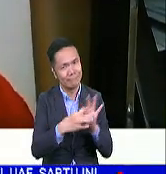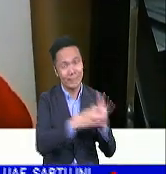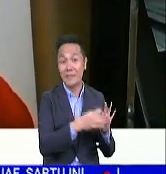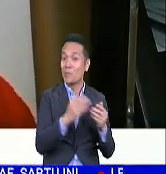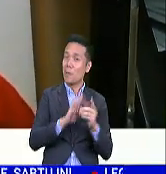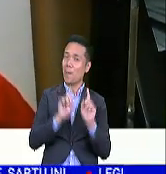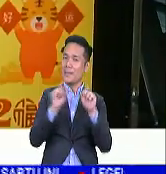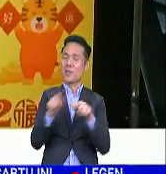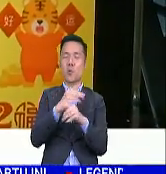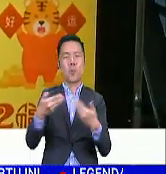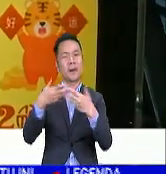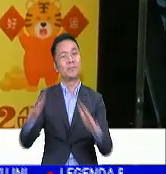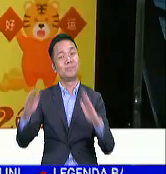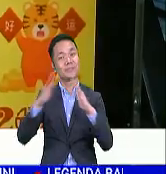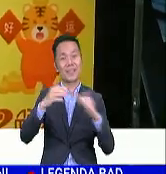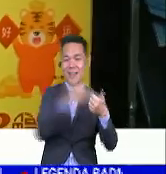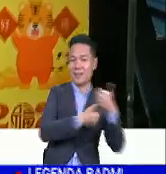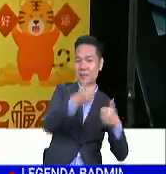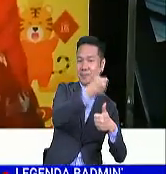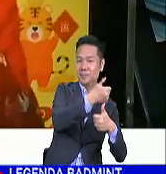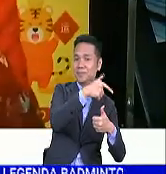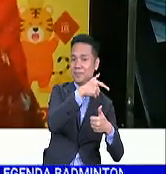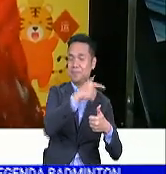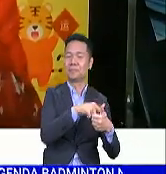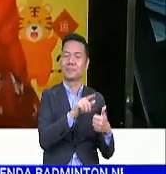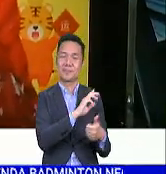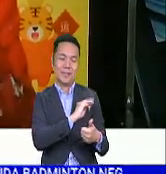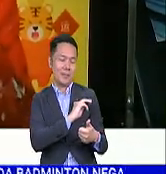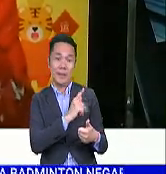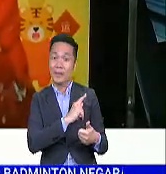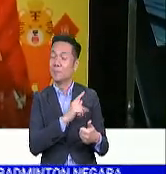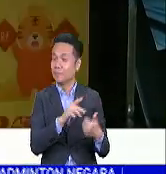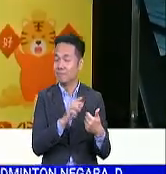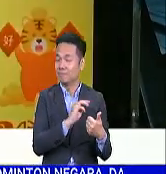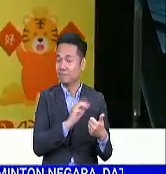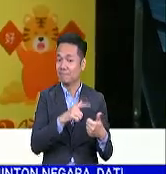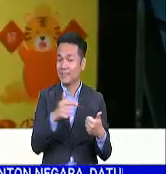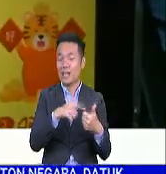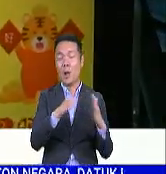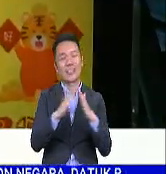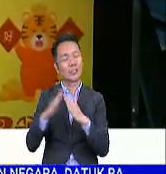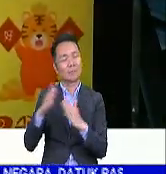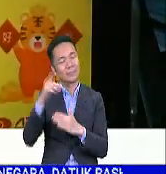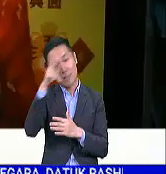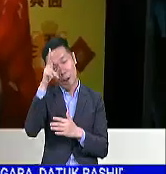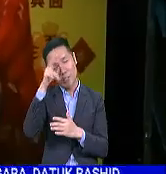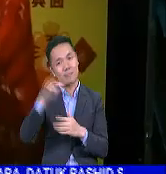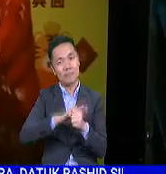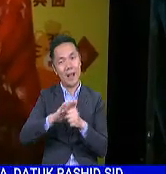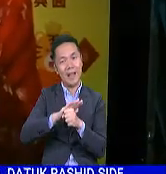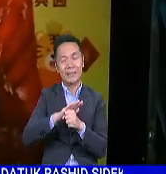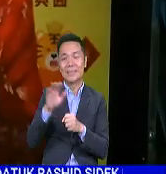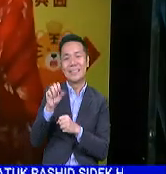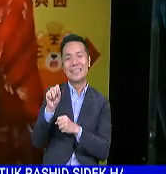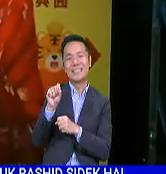rumah terbuka berkenaan ialah Timbalan Ketua Menteri merangkap Menteri Kesihatan Awam, Perumahan dan Kerajaan Tempatan, Datuk Sri